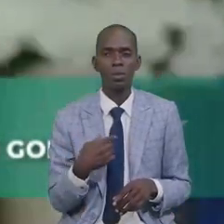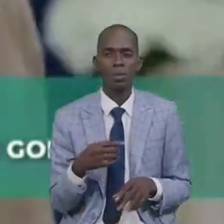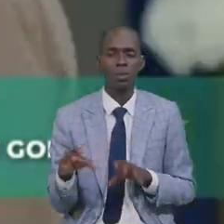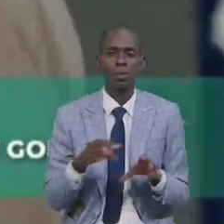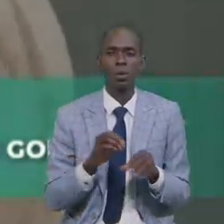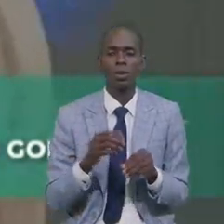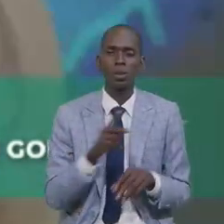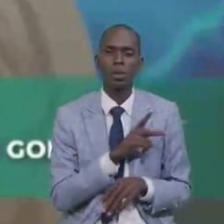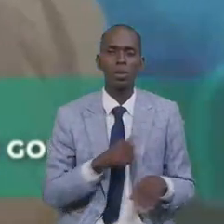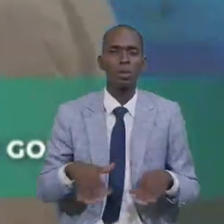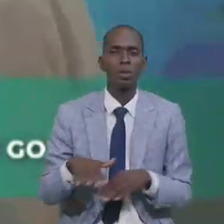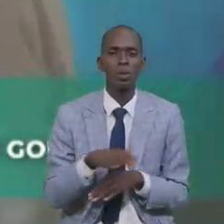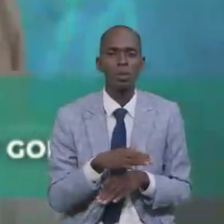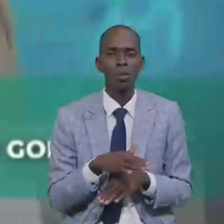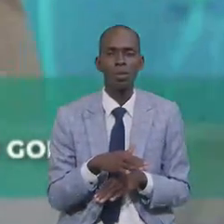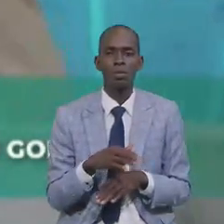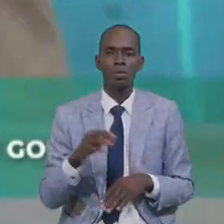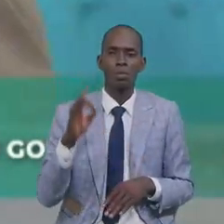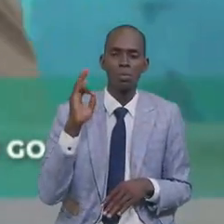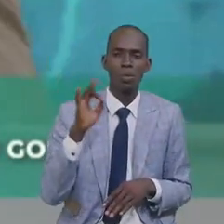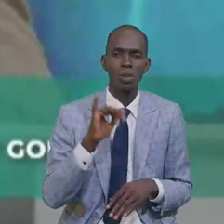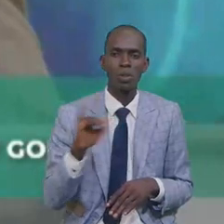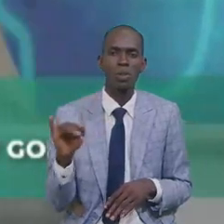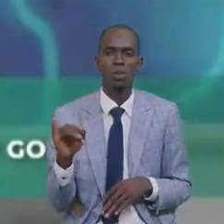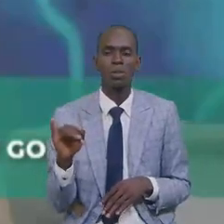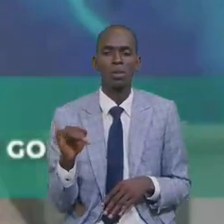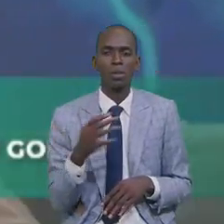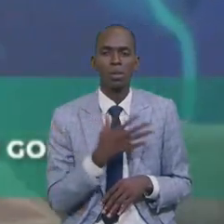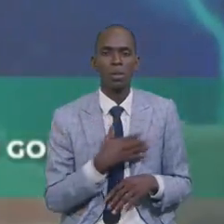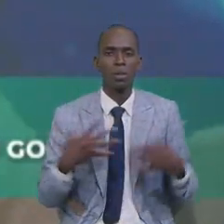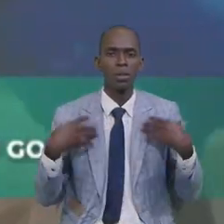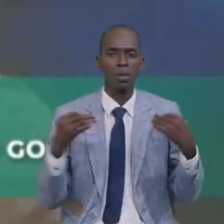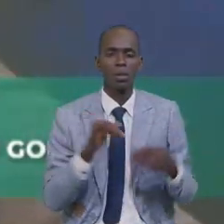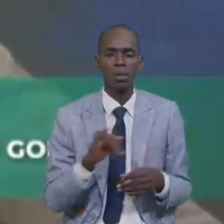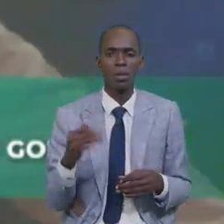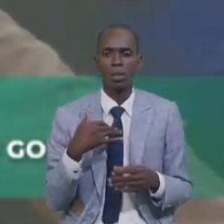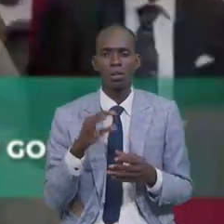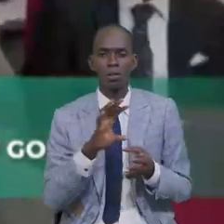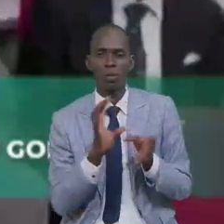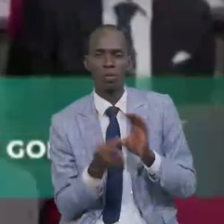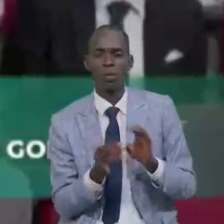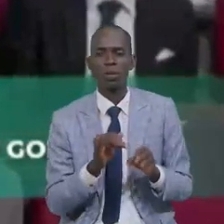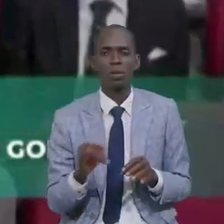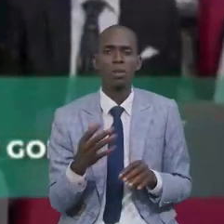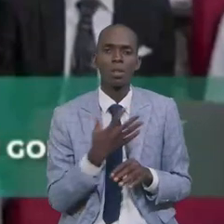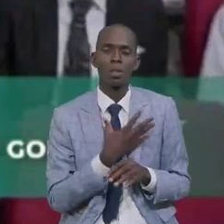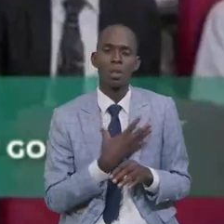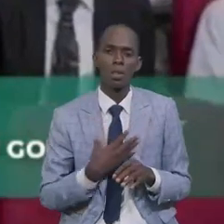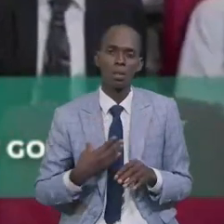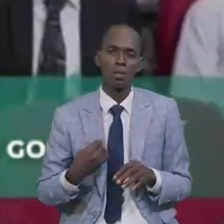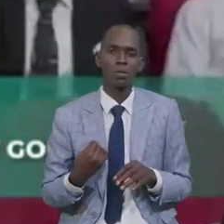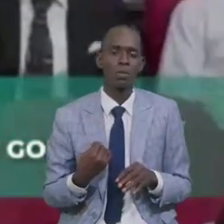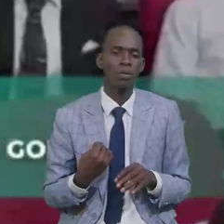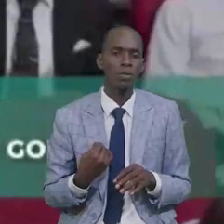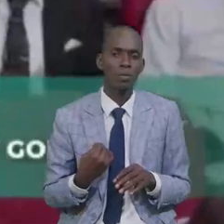que nous faisons dans le royaume. Prêcher. la vie, sauver